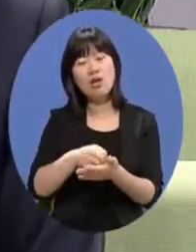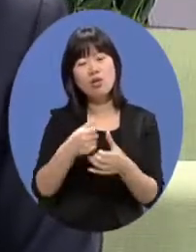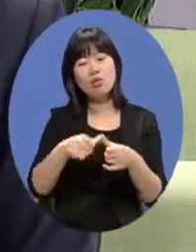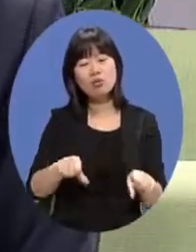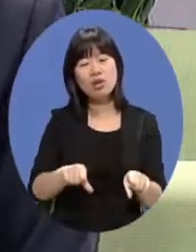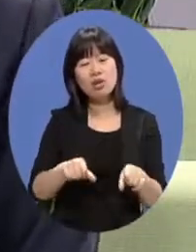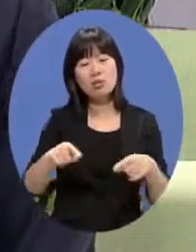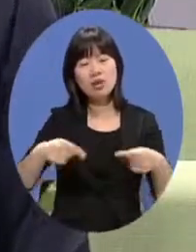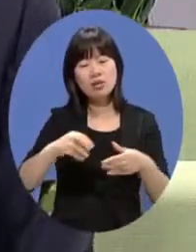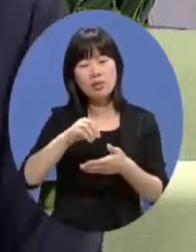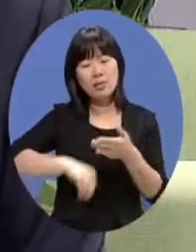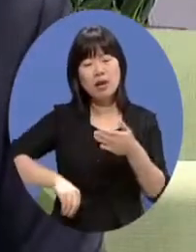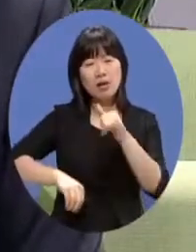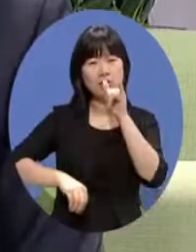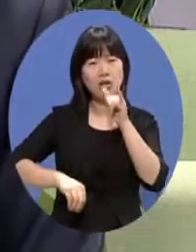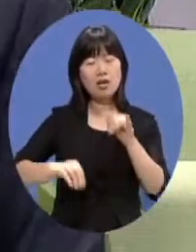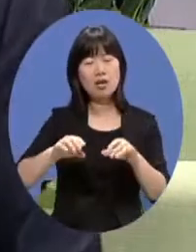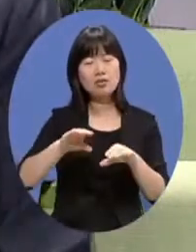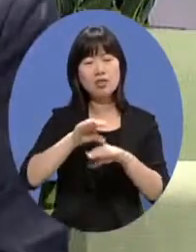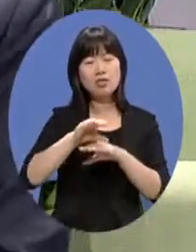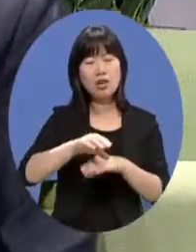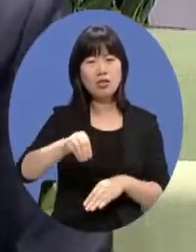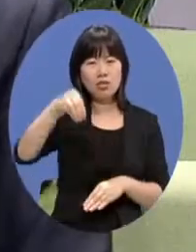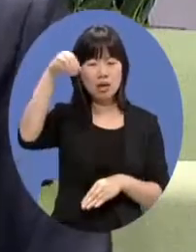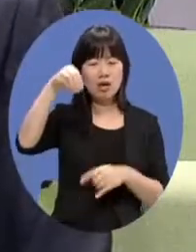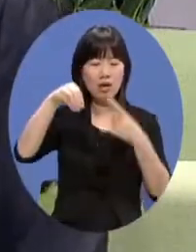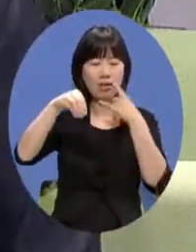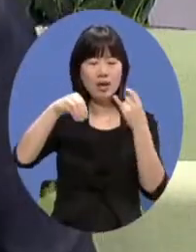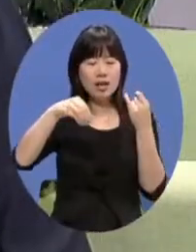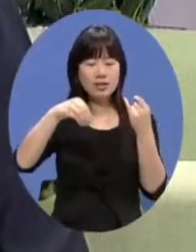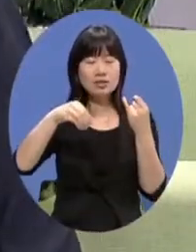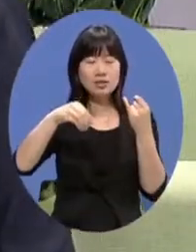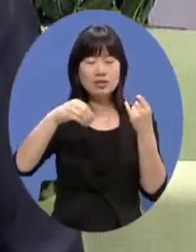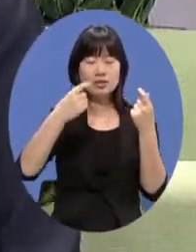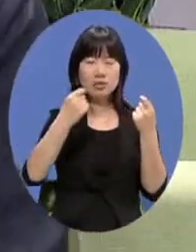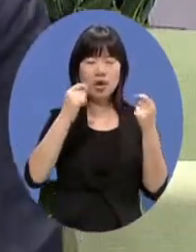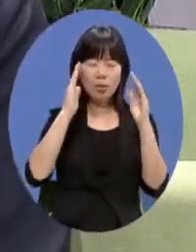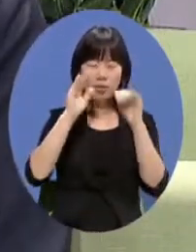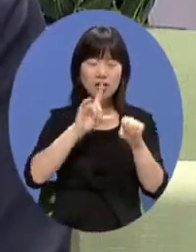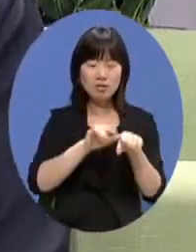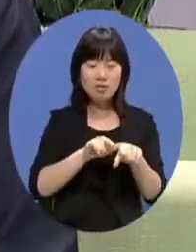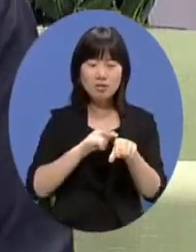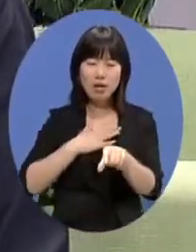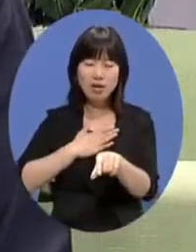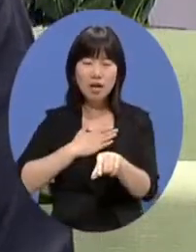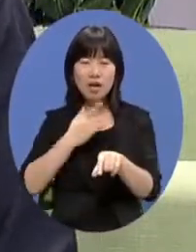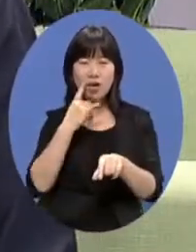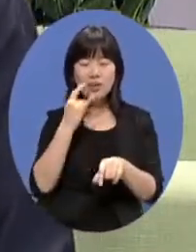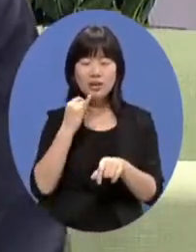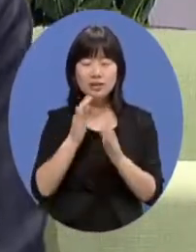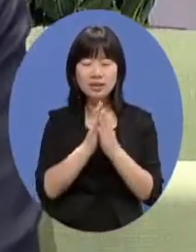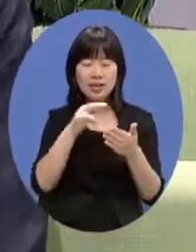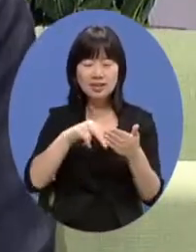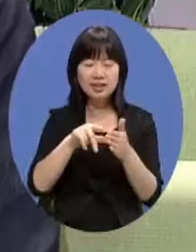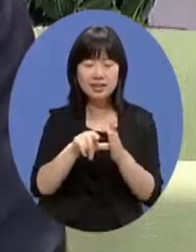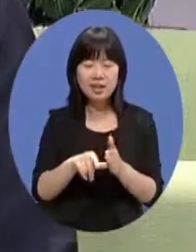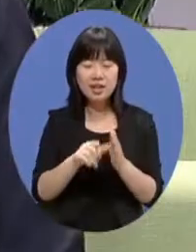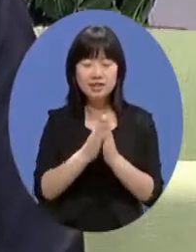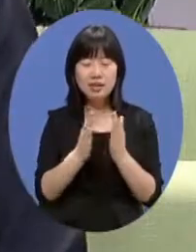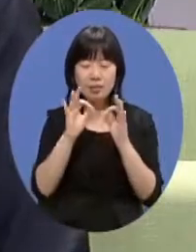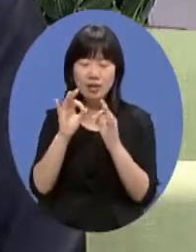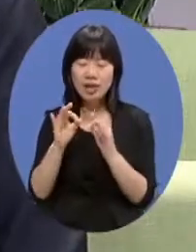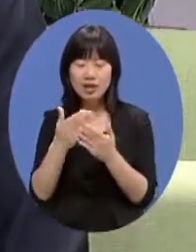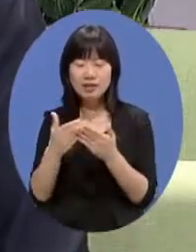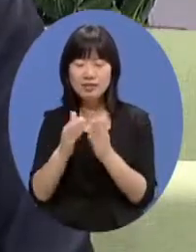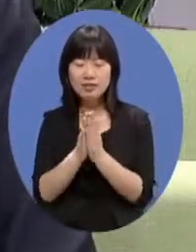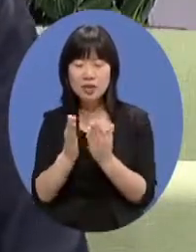바퀴 빠졌어 이 말하려고 자동차를 딱 들었는데 자 이제 엄마랑 같이 이거 공부할 시간이야. 딴 얘기하고. 엄마랑 지금 책 읽어야 될 시간. 책 봐. 엄마가 지금